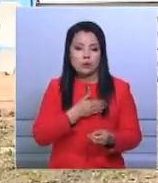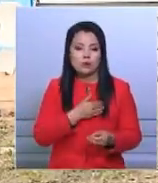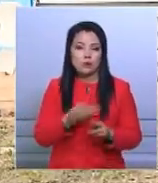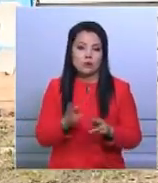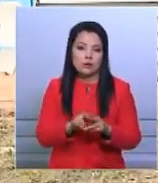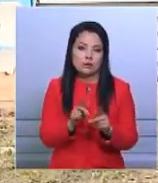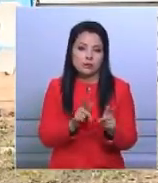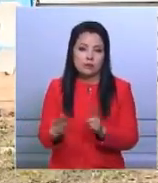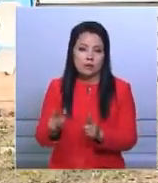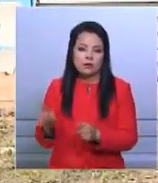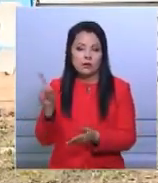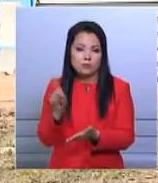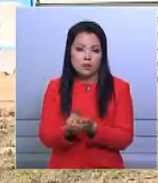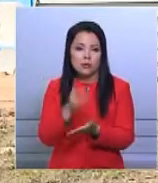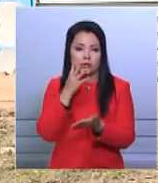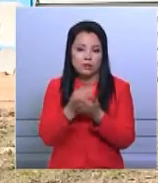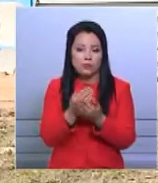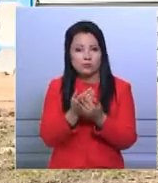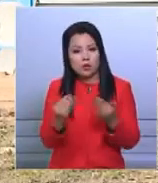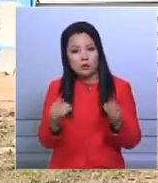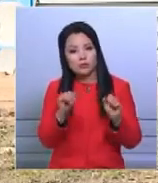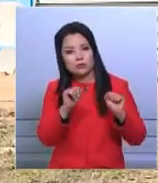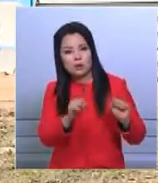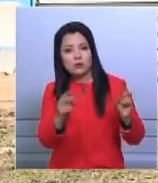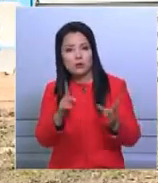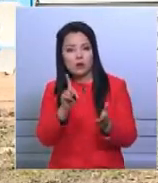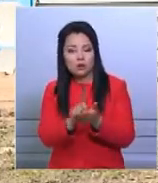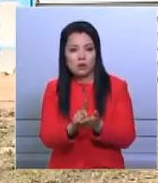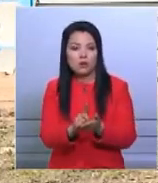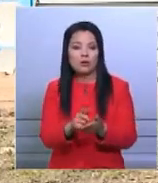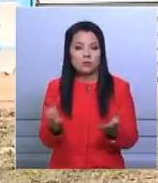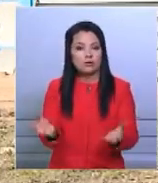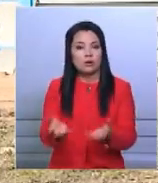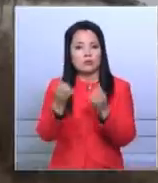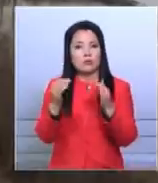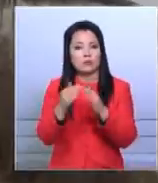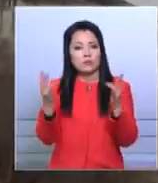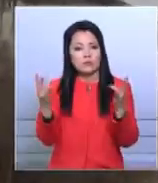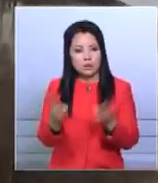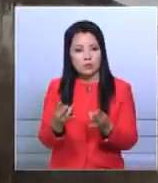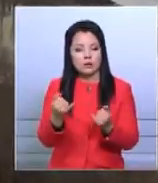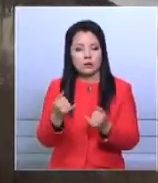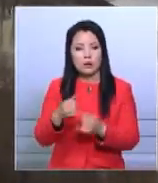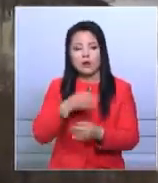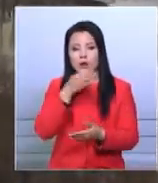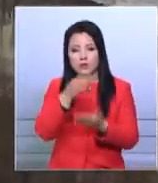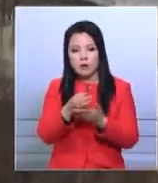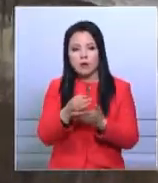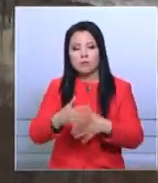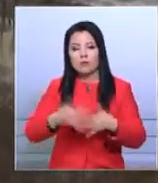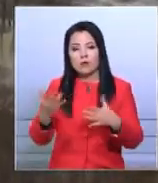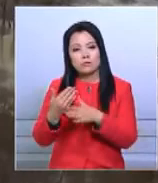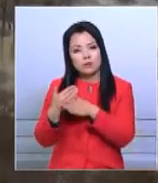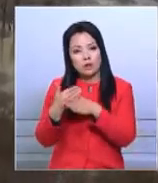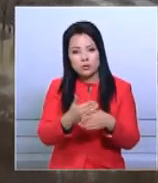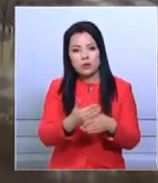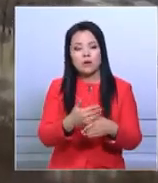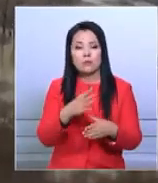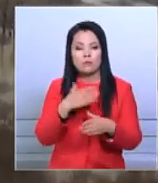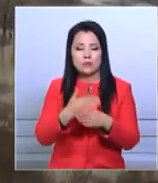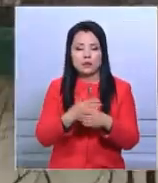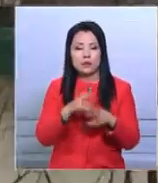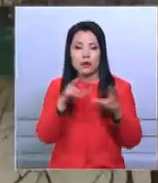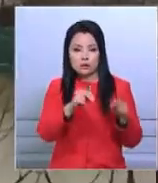тілейміз. Су биыл біздің жертөлемізге ғана кірді. Әкімдіктен өтемақы алдық. Дегенмен апаттың аты апат. Өзенді жағалай